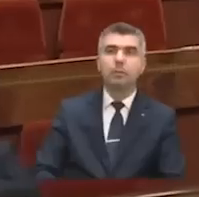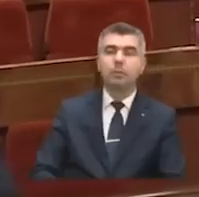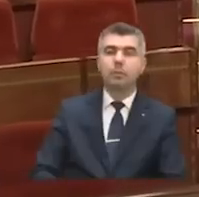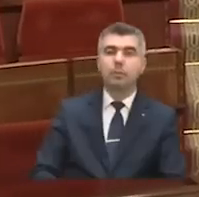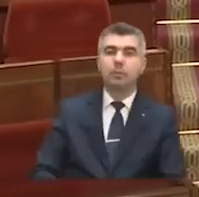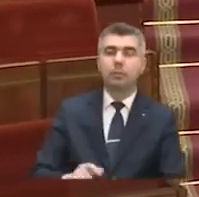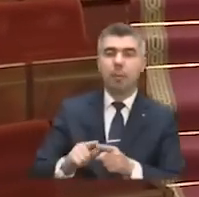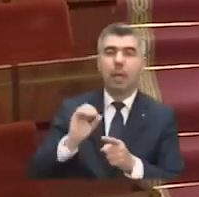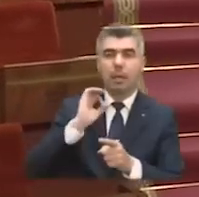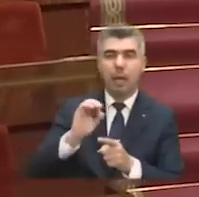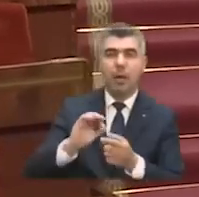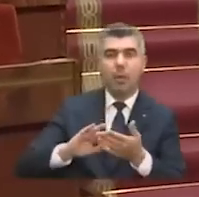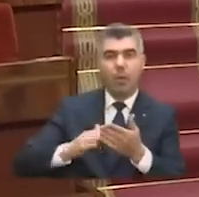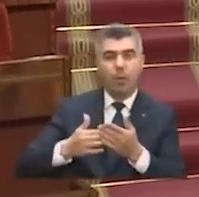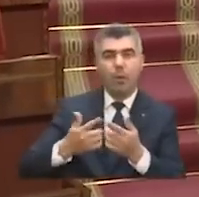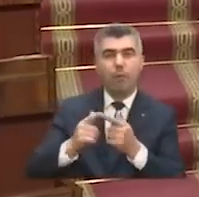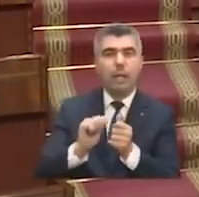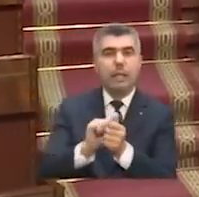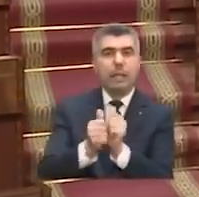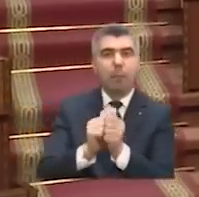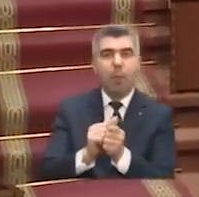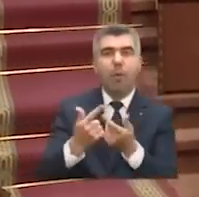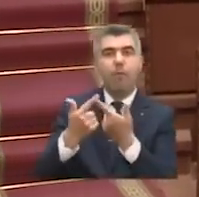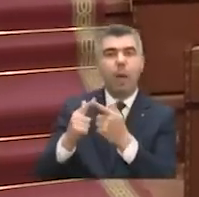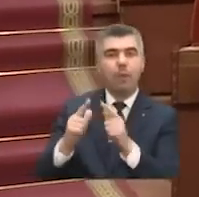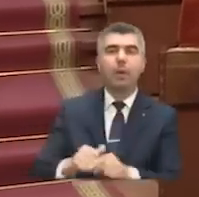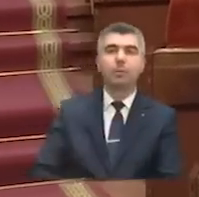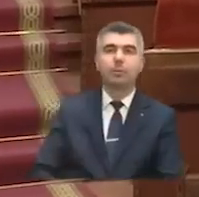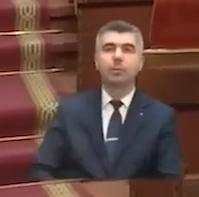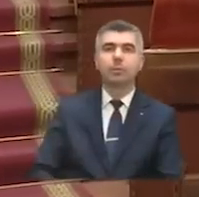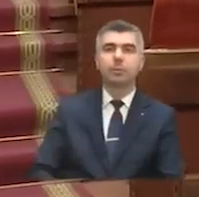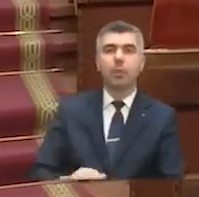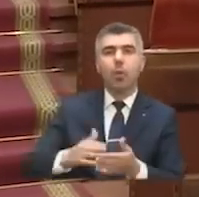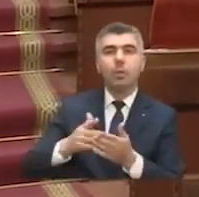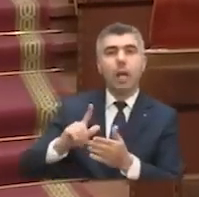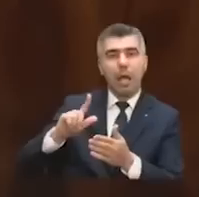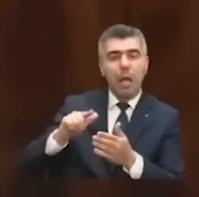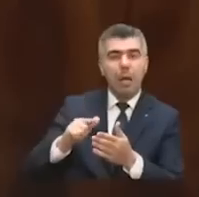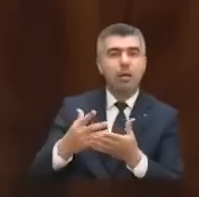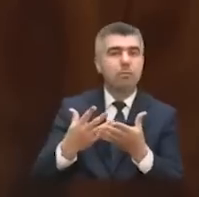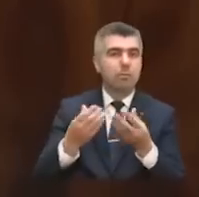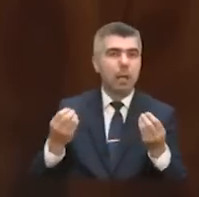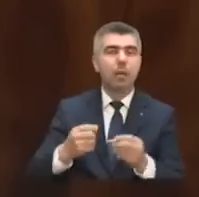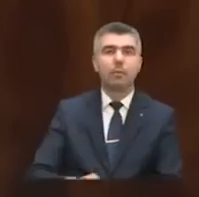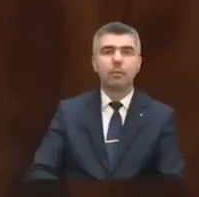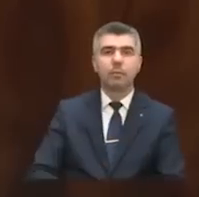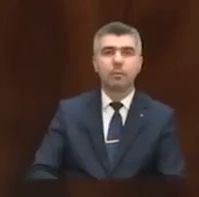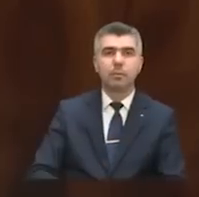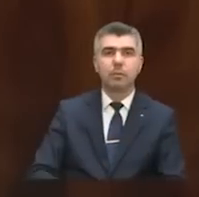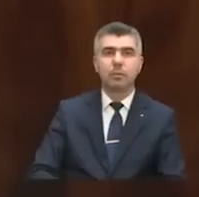يعني لي كومبيتيسيون ديال الرياضة، وغادي دير كل حاجة بسميتو بهذا.